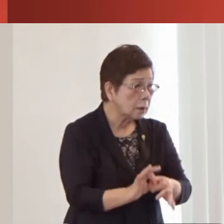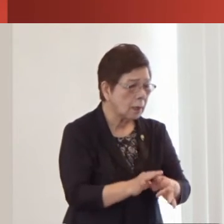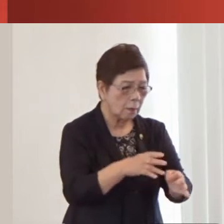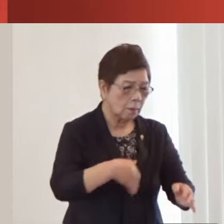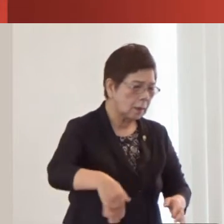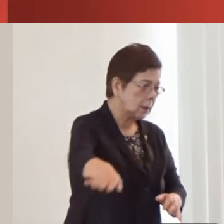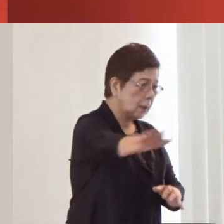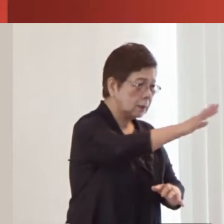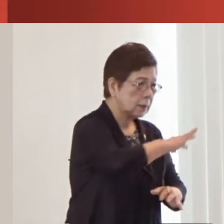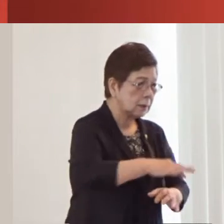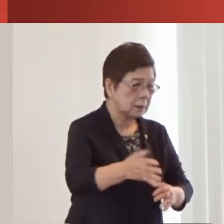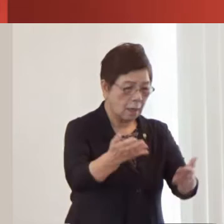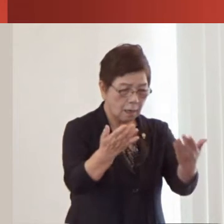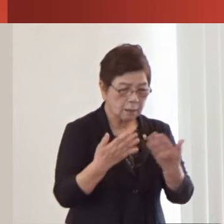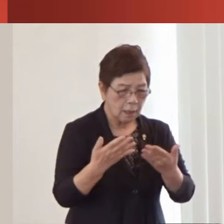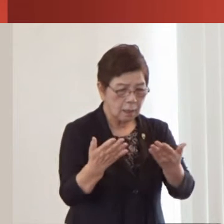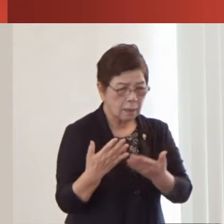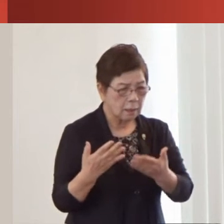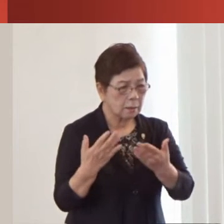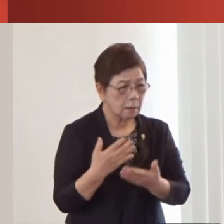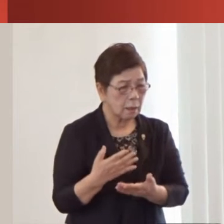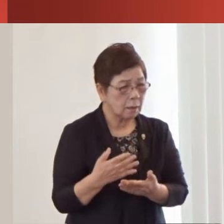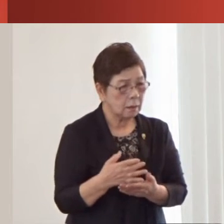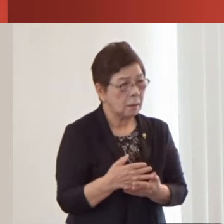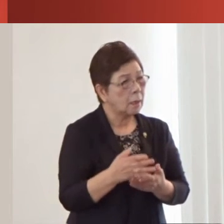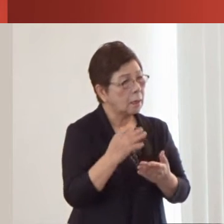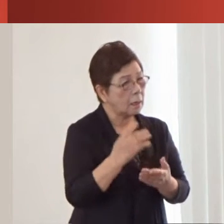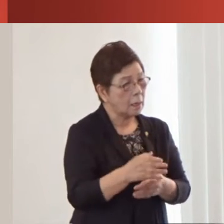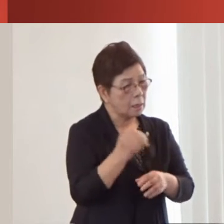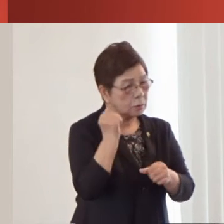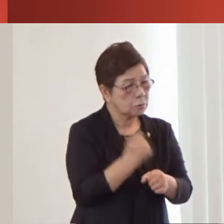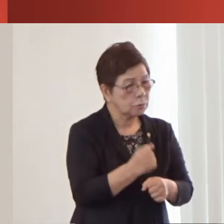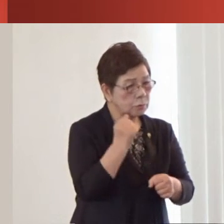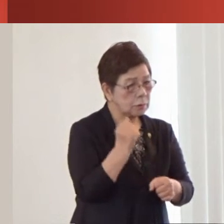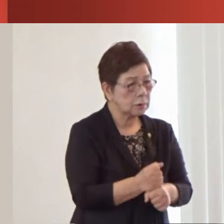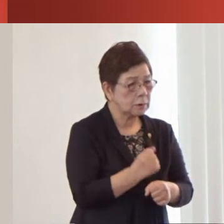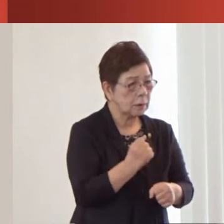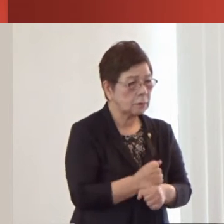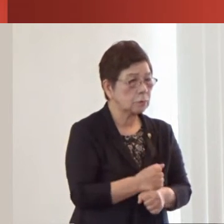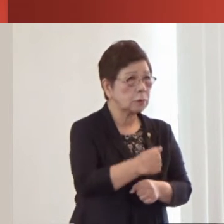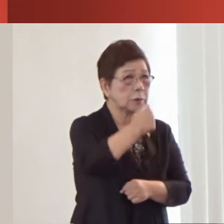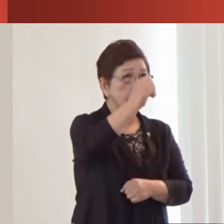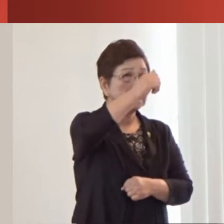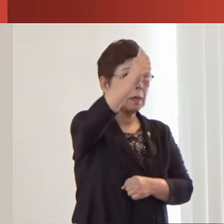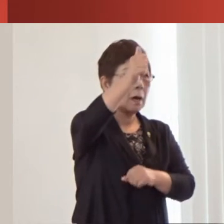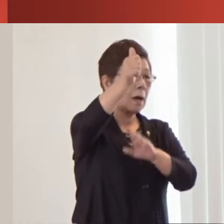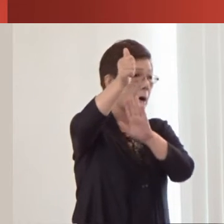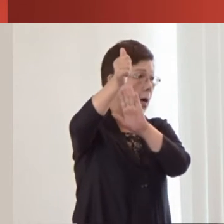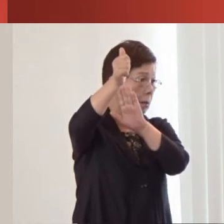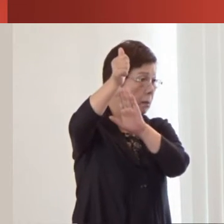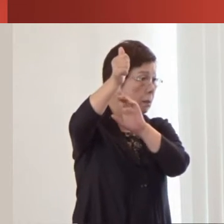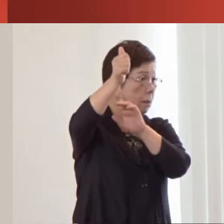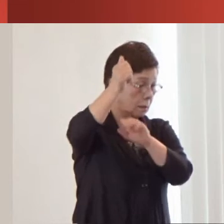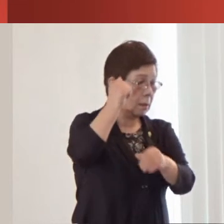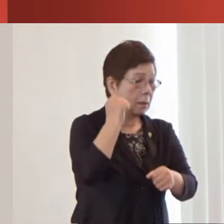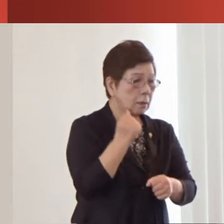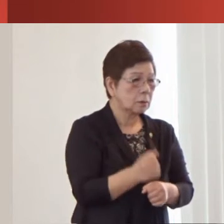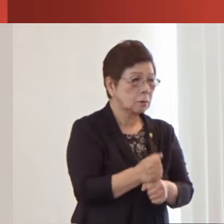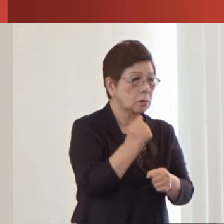与えられたチェンジは創造主との関係が回復したということです。創造主